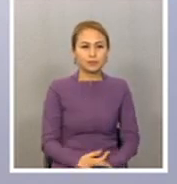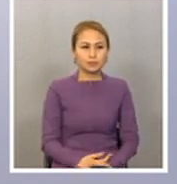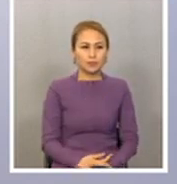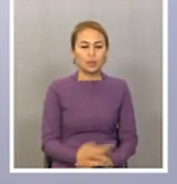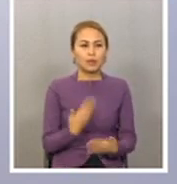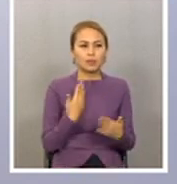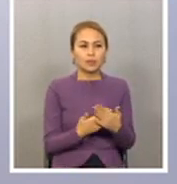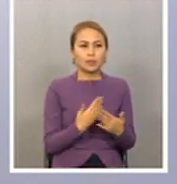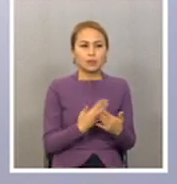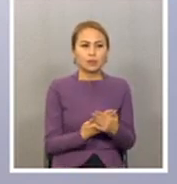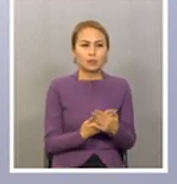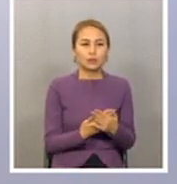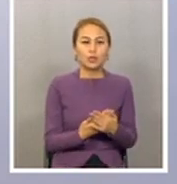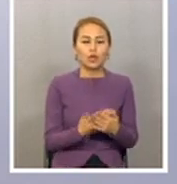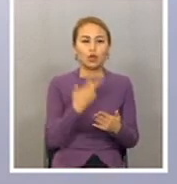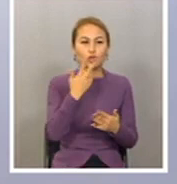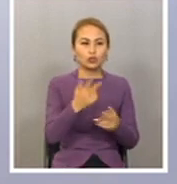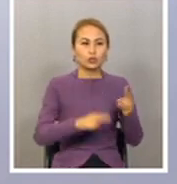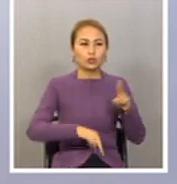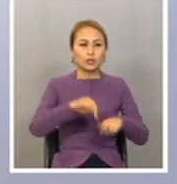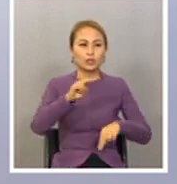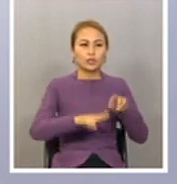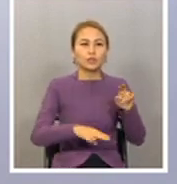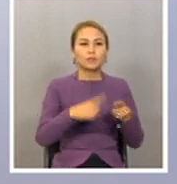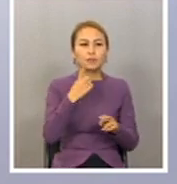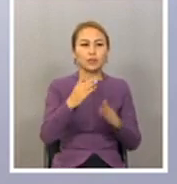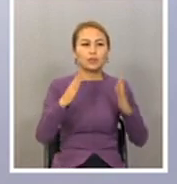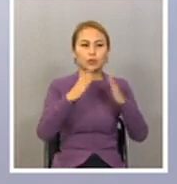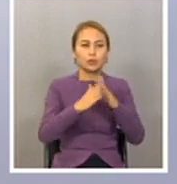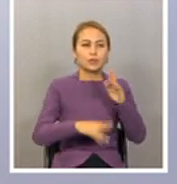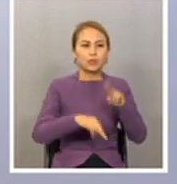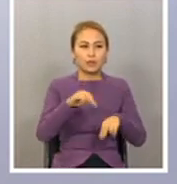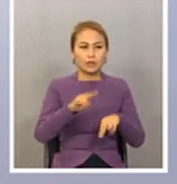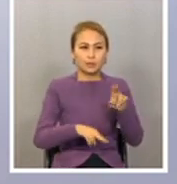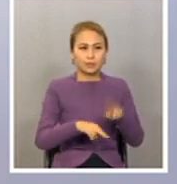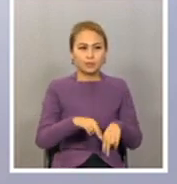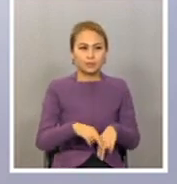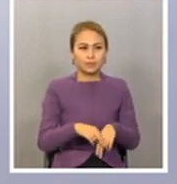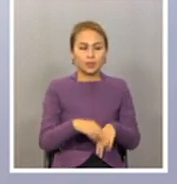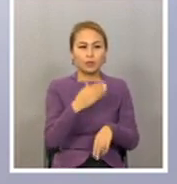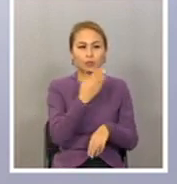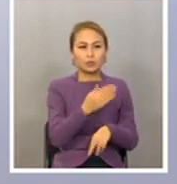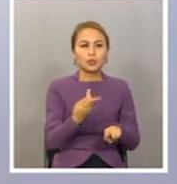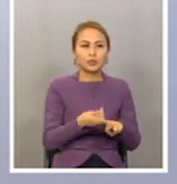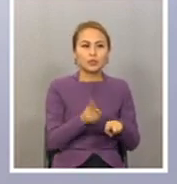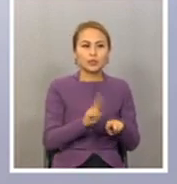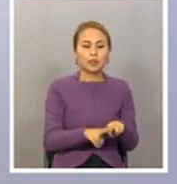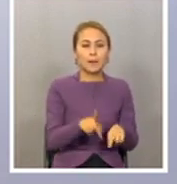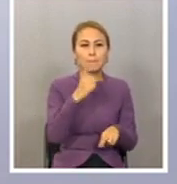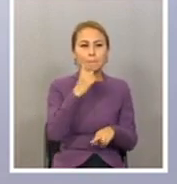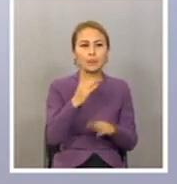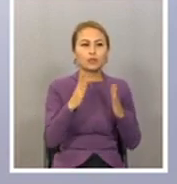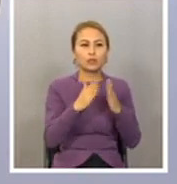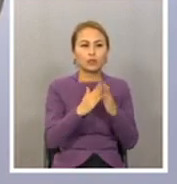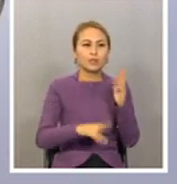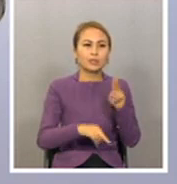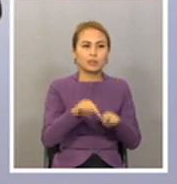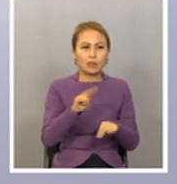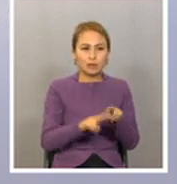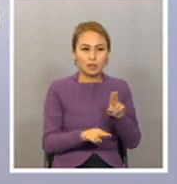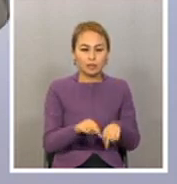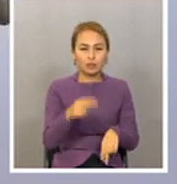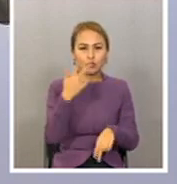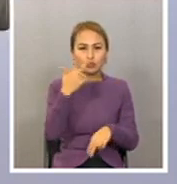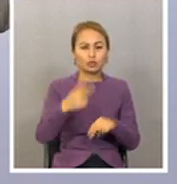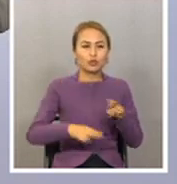үшін, 3 құрылысшы бір үйді салады. Бұл жердегі бір үйді салу, 3 құрылысшыға